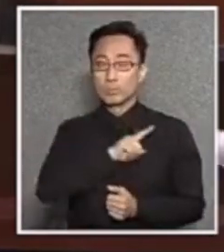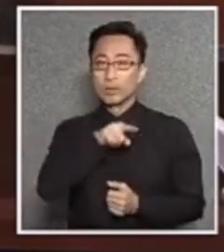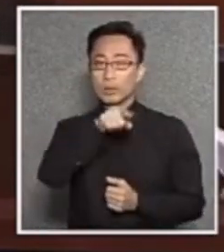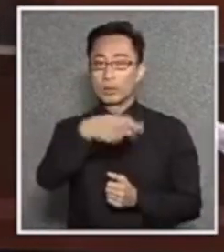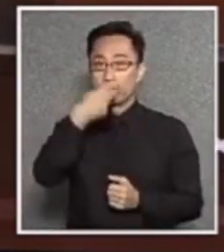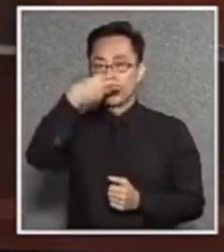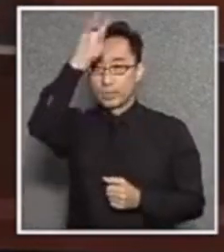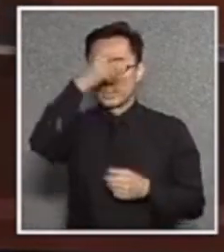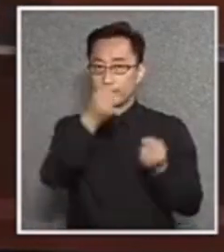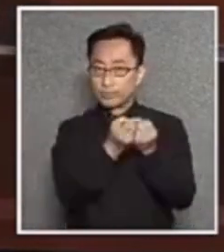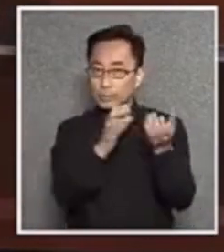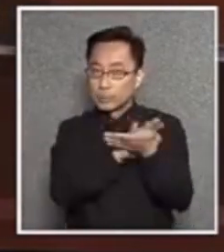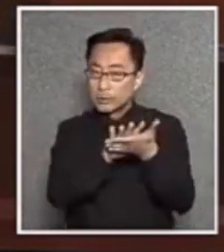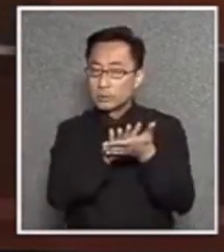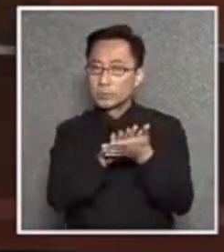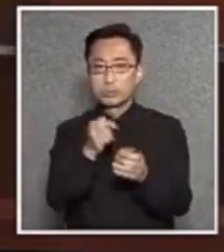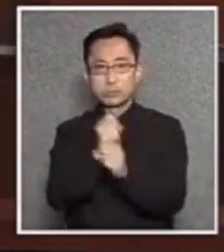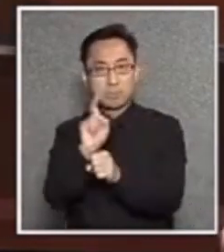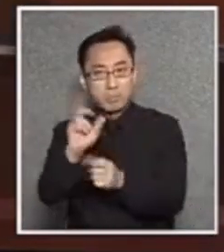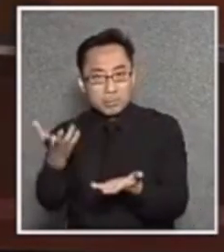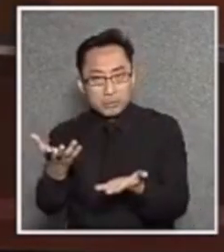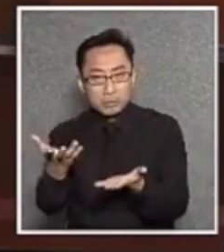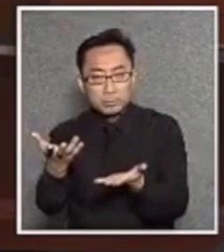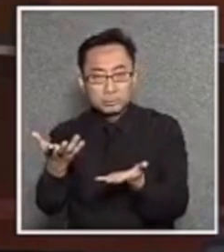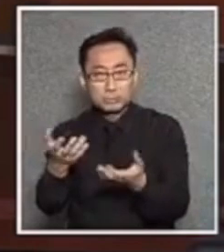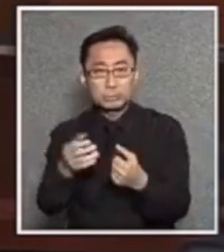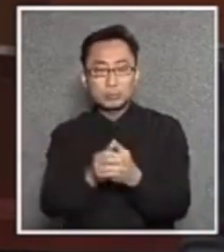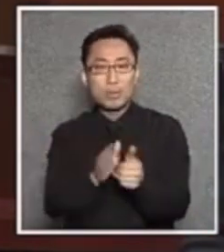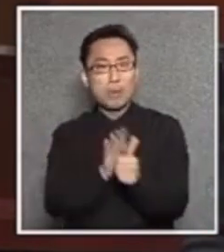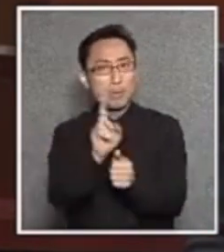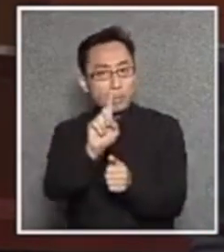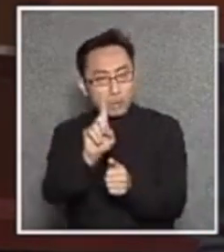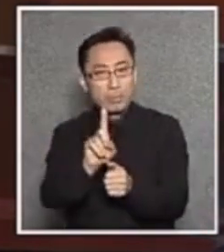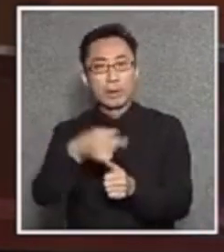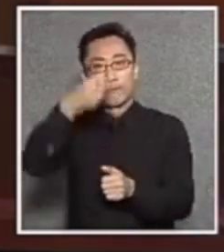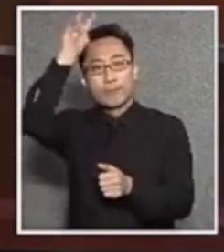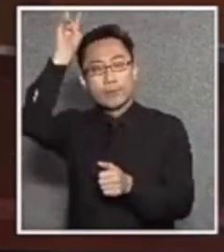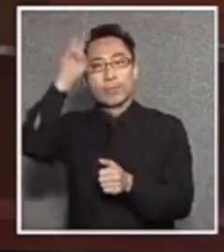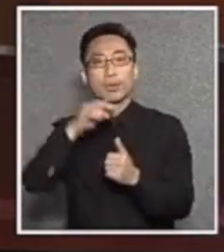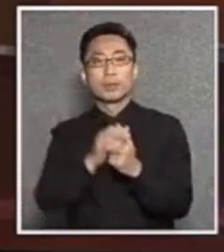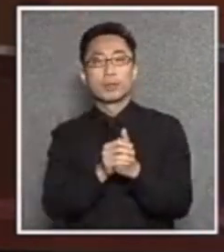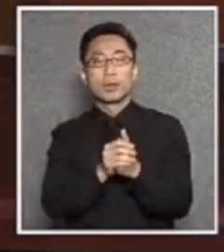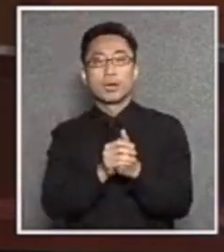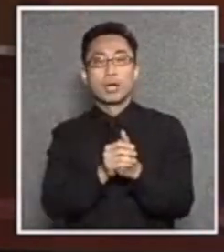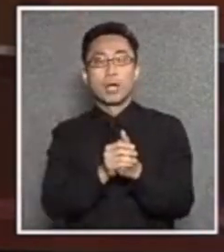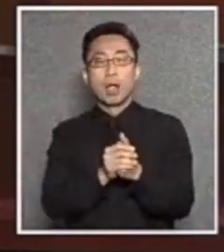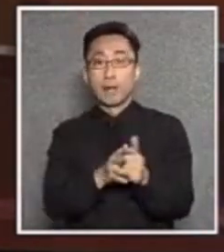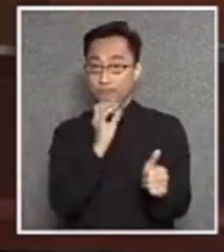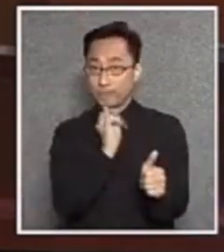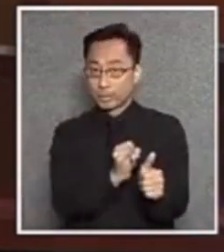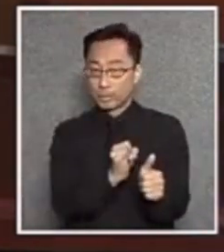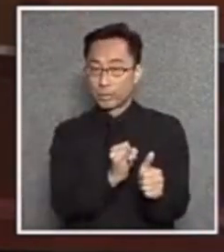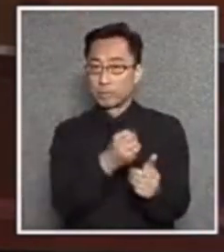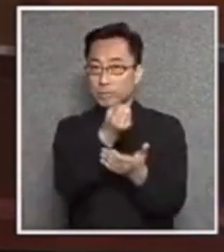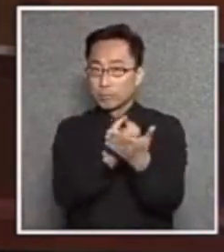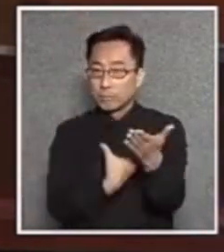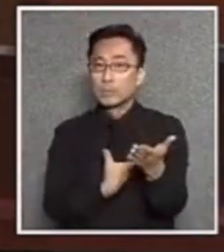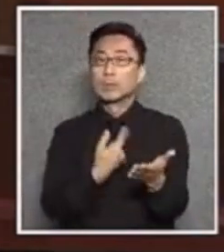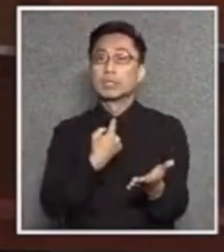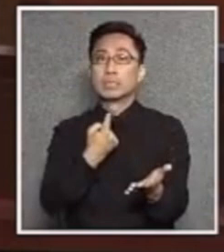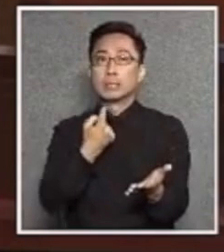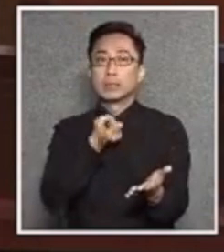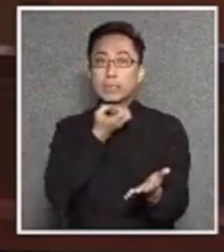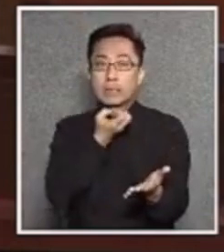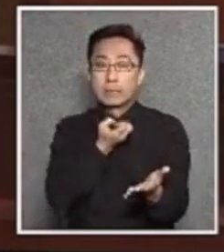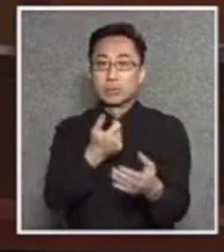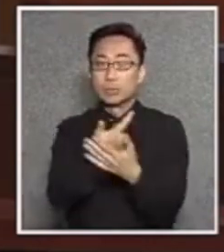邊做咗啲咩咧？係咪？嗱，關於呢個對菲律賓制裁嘅，即係呢一種咁嘅意見，好多人揾